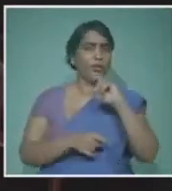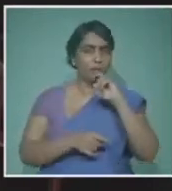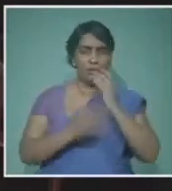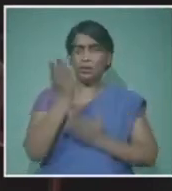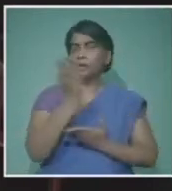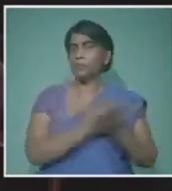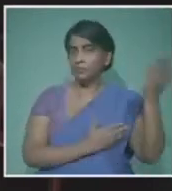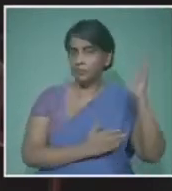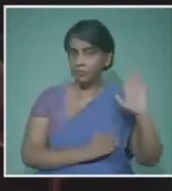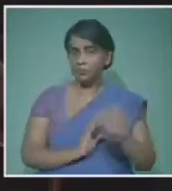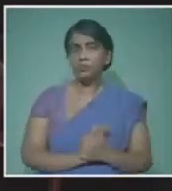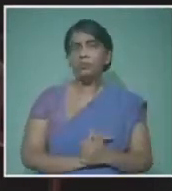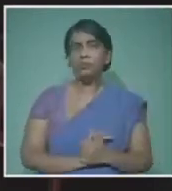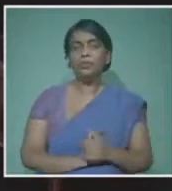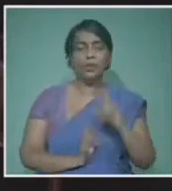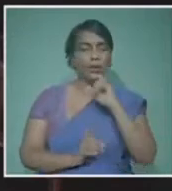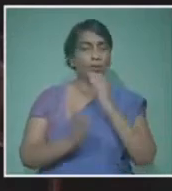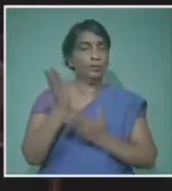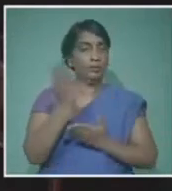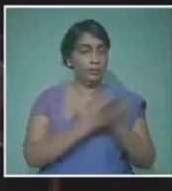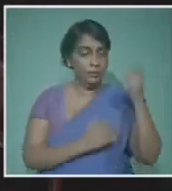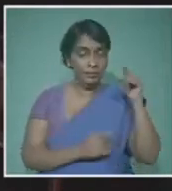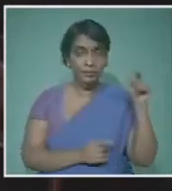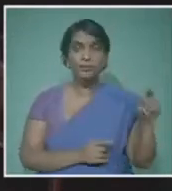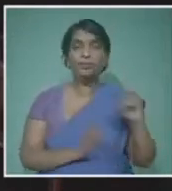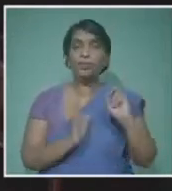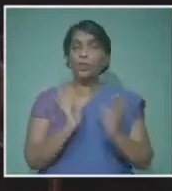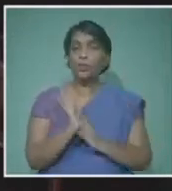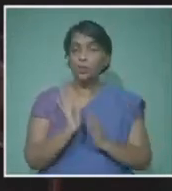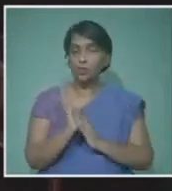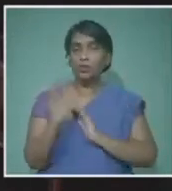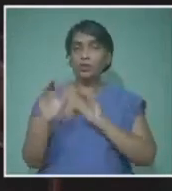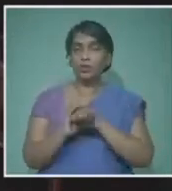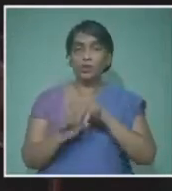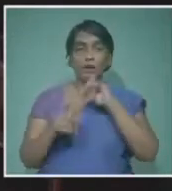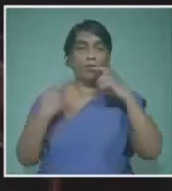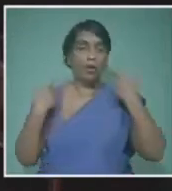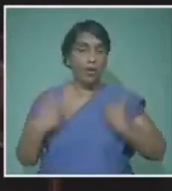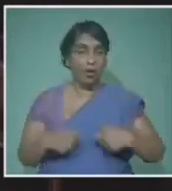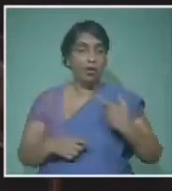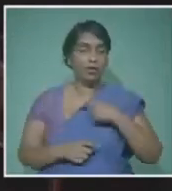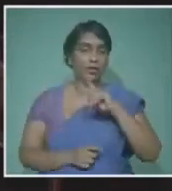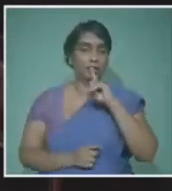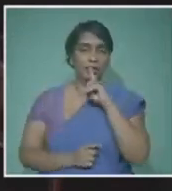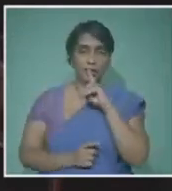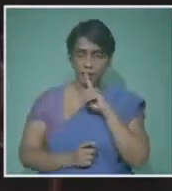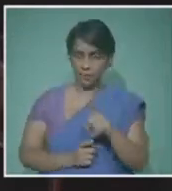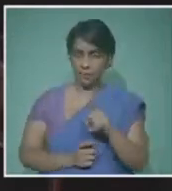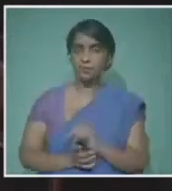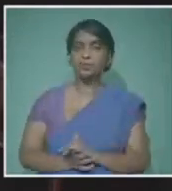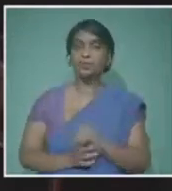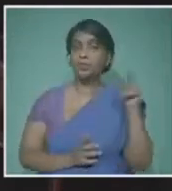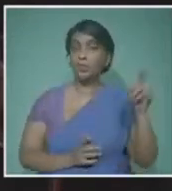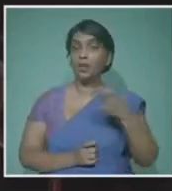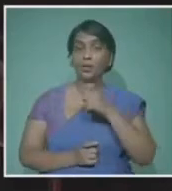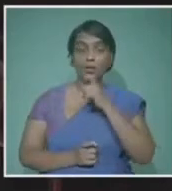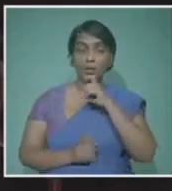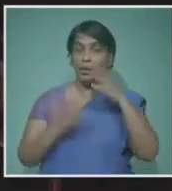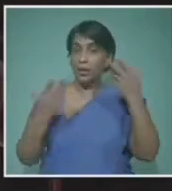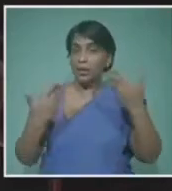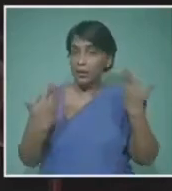පැමිණිල්ලක් ගොනු කරා. අභියාචනාධිකරණයේදී කොමිසම වෙනුවෙන් පිළිහිටපු නීතිඥ මහත්මයා කිව්වා එම නඩුව ඉවර